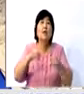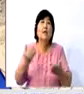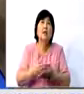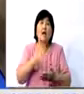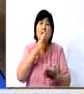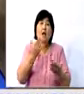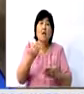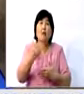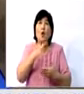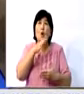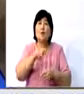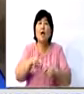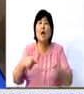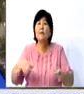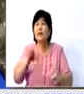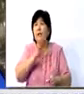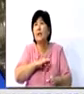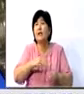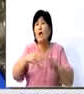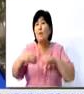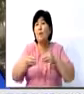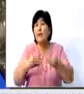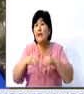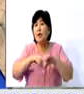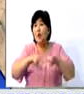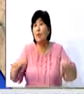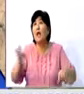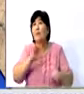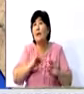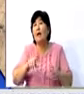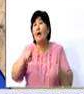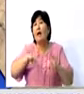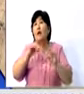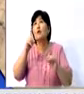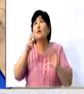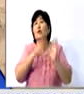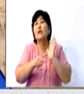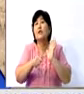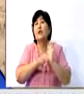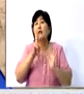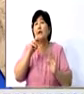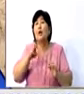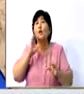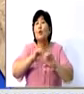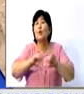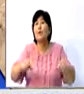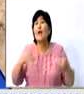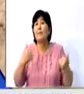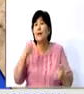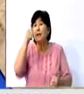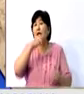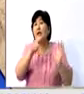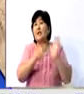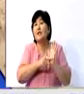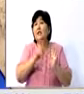заманауи талапқа сай ұзақ мерзімді пайдалануға жарамды пластик құбырлар пайдаланылуда. Қала бойынша 186 шақырымды құрайтын жылу желісі болса, биылғы жылы